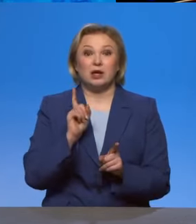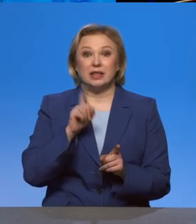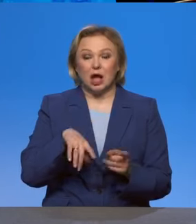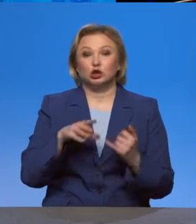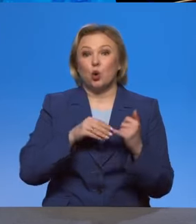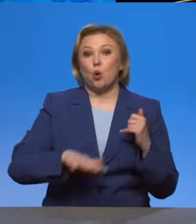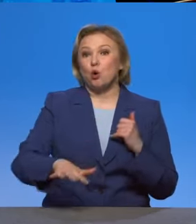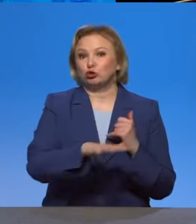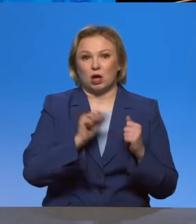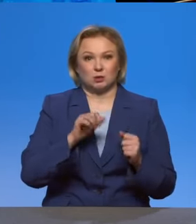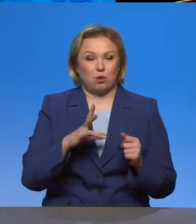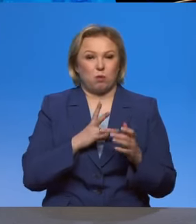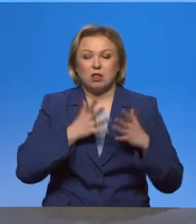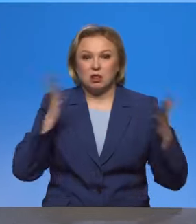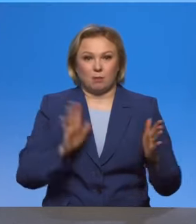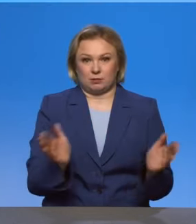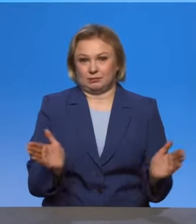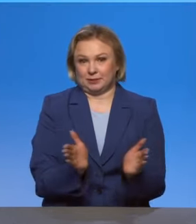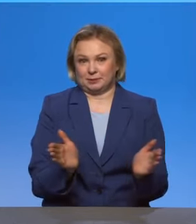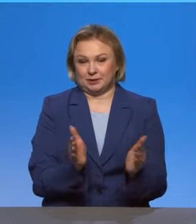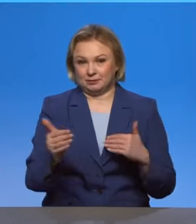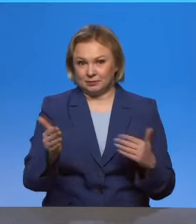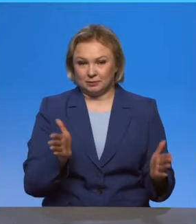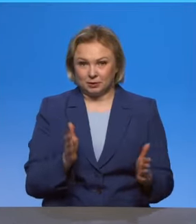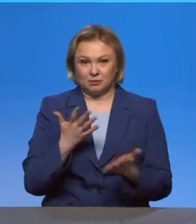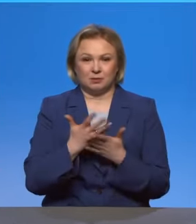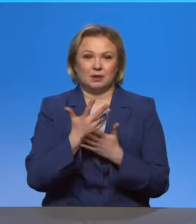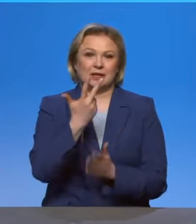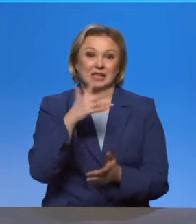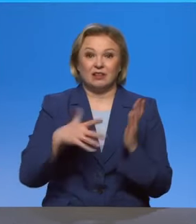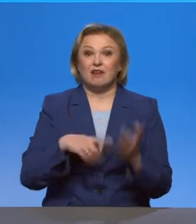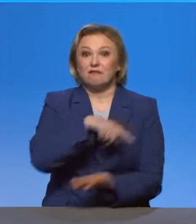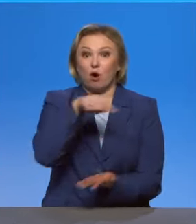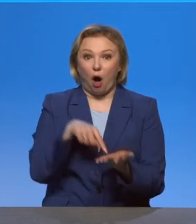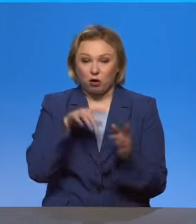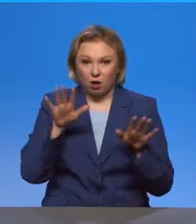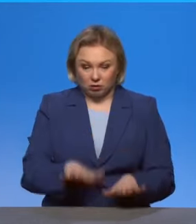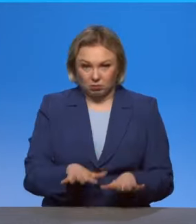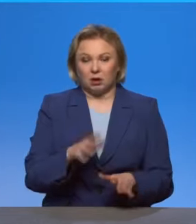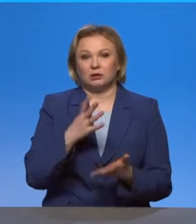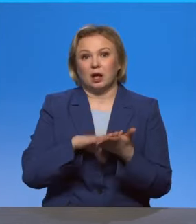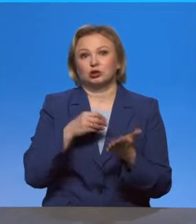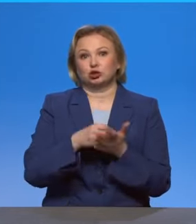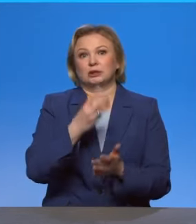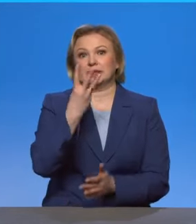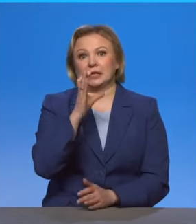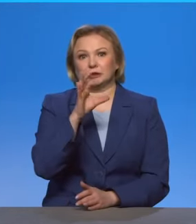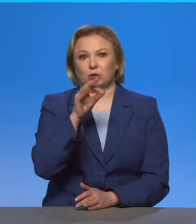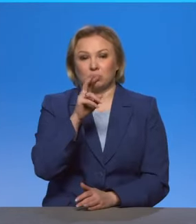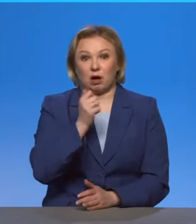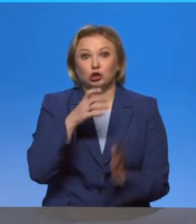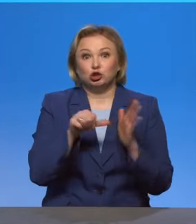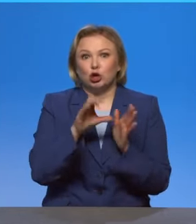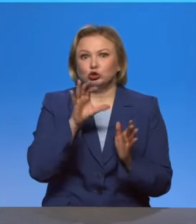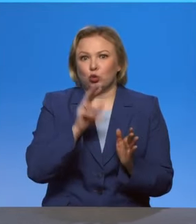небольшие. Мы говорим, что это в городе может быть там, ну, не знаю, 3 сотки, да, то есть 6 соток – это уже большой участок в городе и так далее.